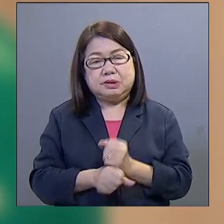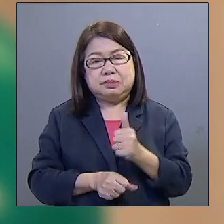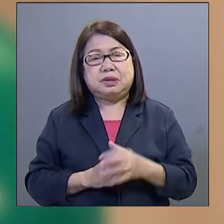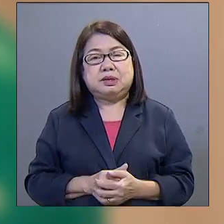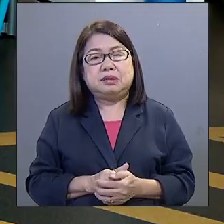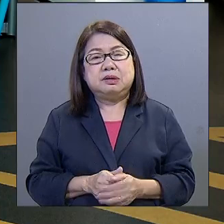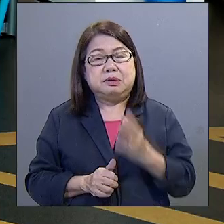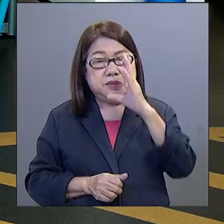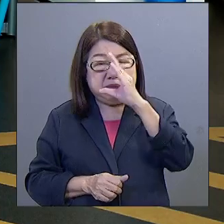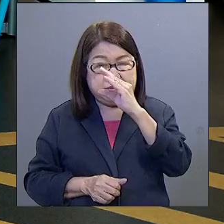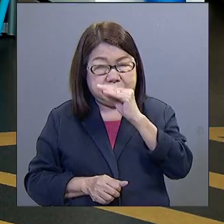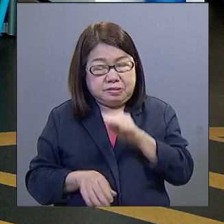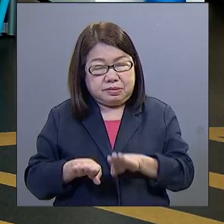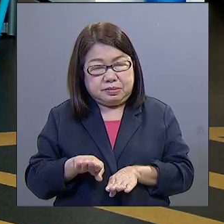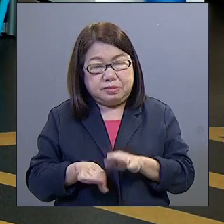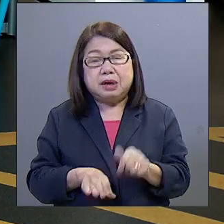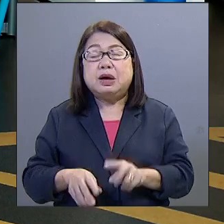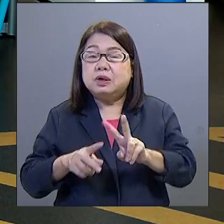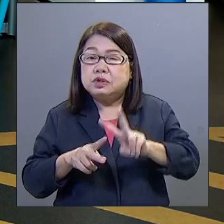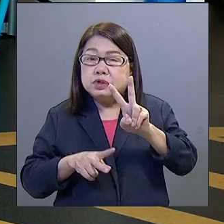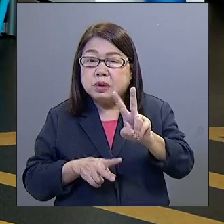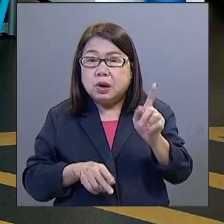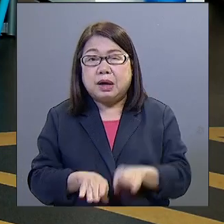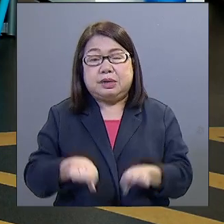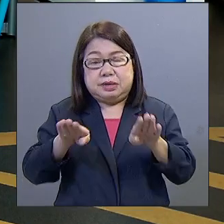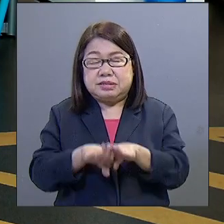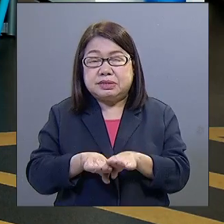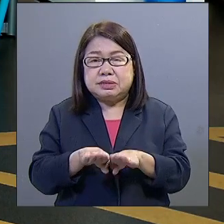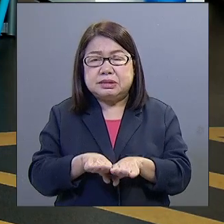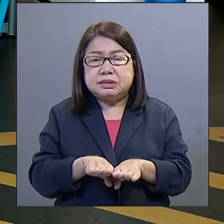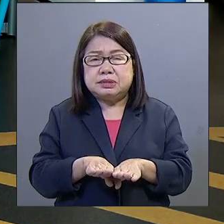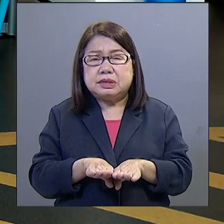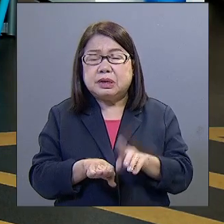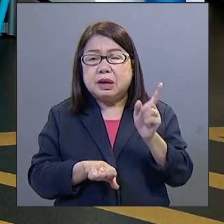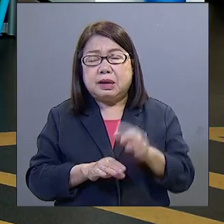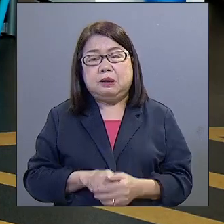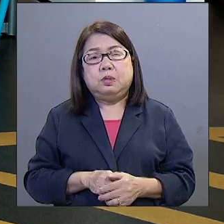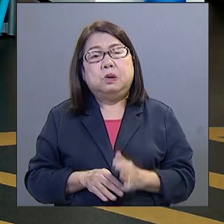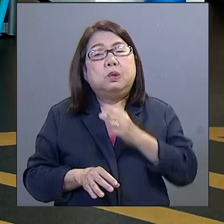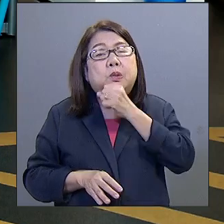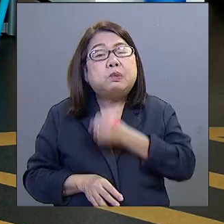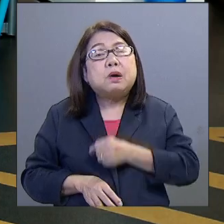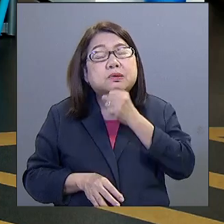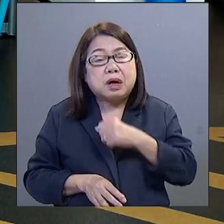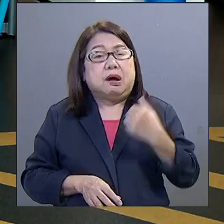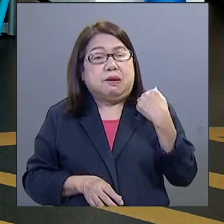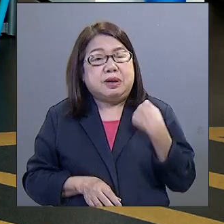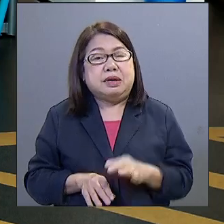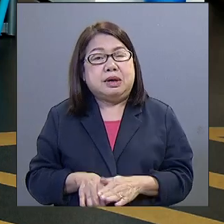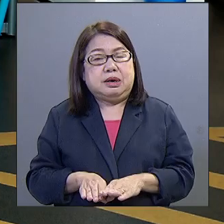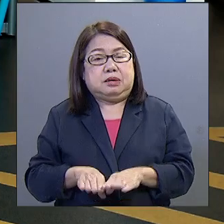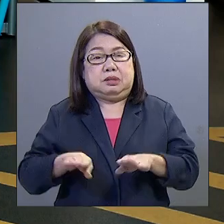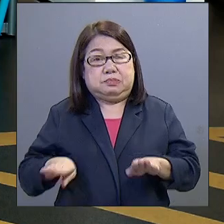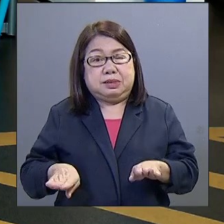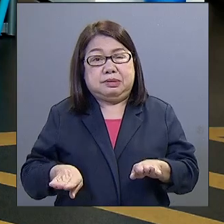ในตอนกลางคืนได้ ค่ะค่ะท่าที่สองนะคะ เท้าชิดใช่ไหมคะก็คือผู้สูงอายุส่วนใหญ่เนี่ยก็จะเริ่มใช้เดินกลางขาและหรือเว